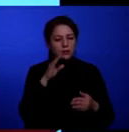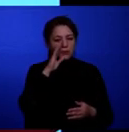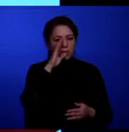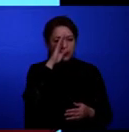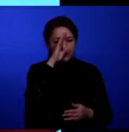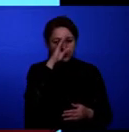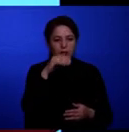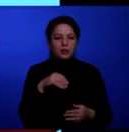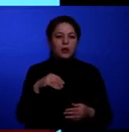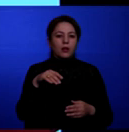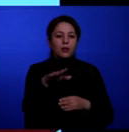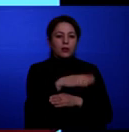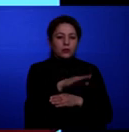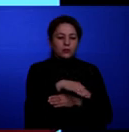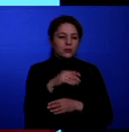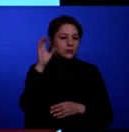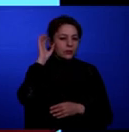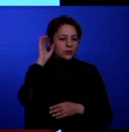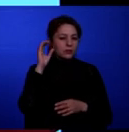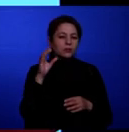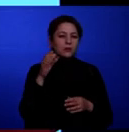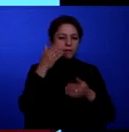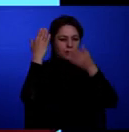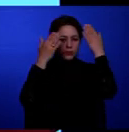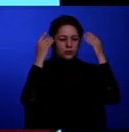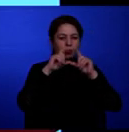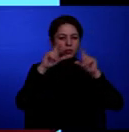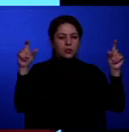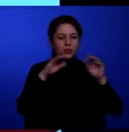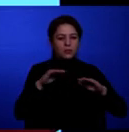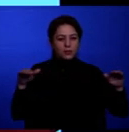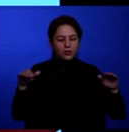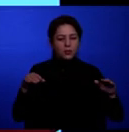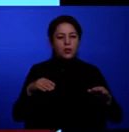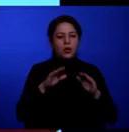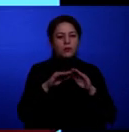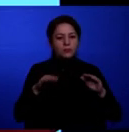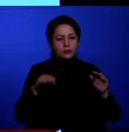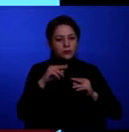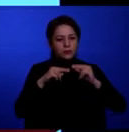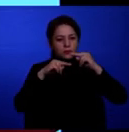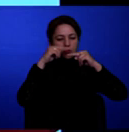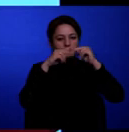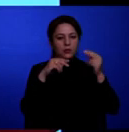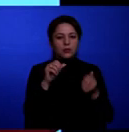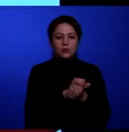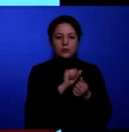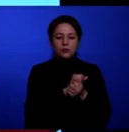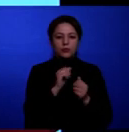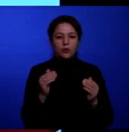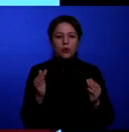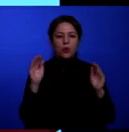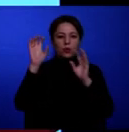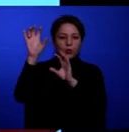во дворе слышны веселые крики ребят ребята строят ледяную горку ребята сделали и